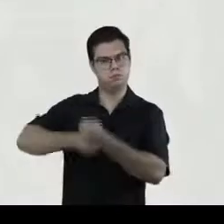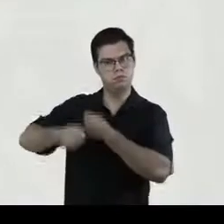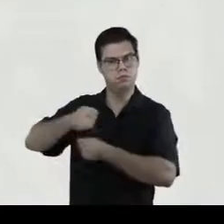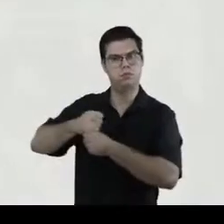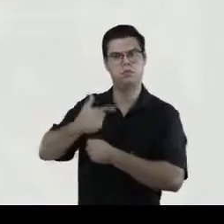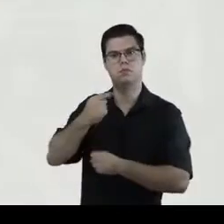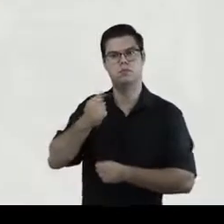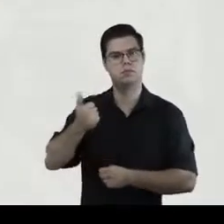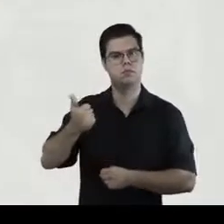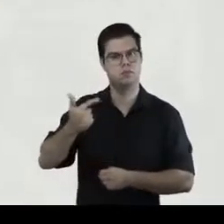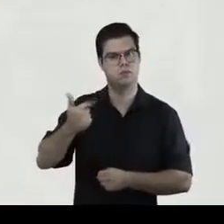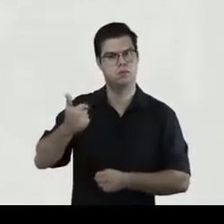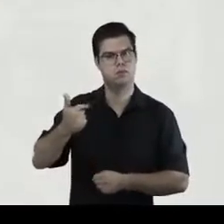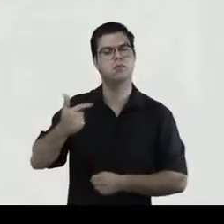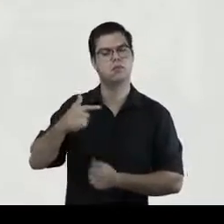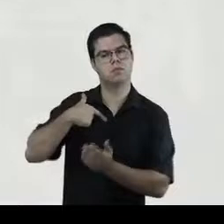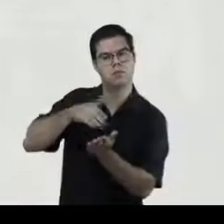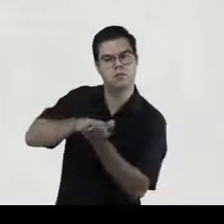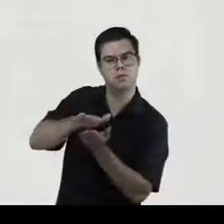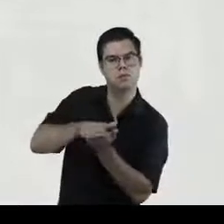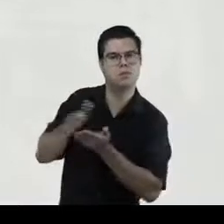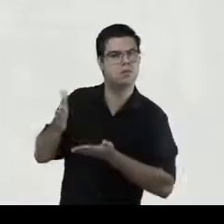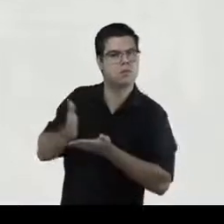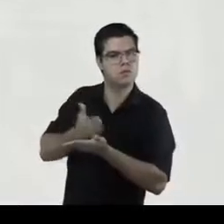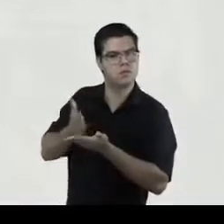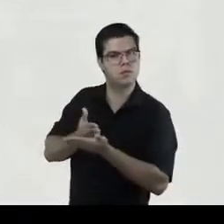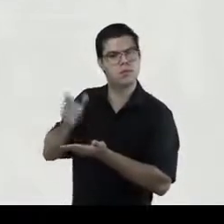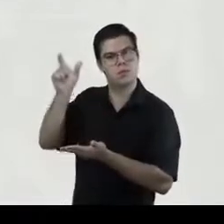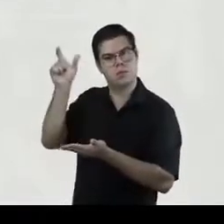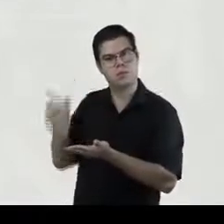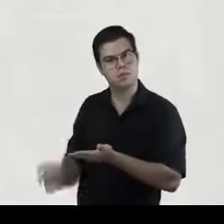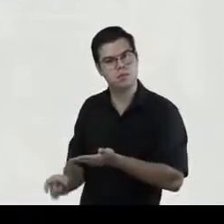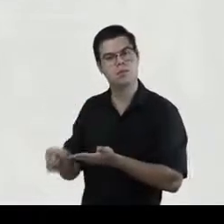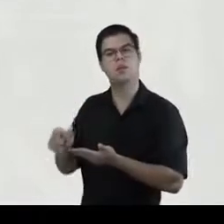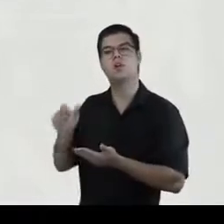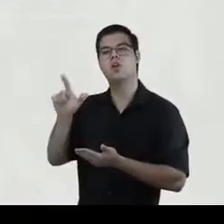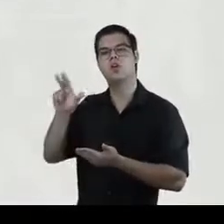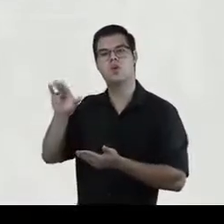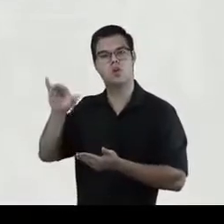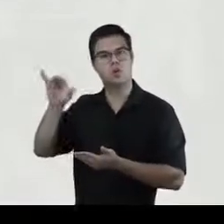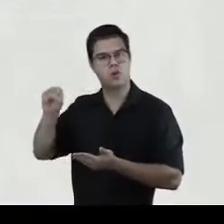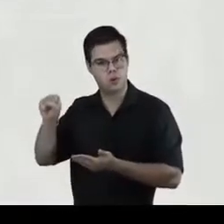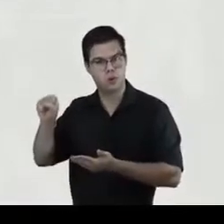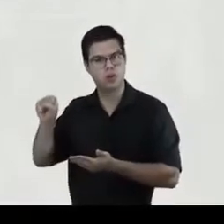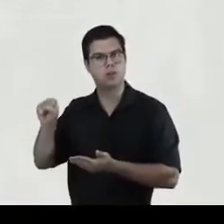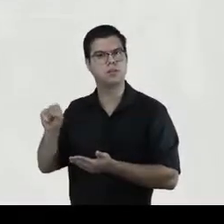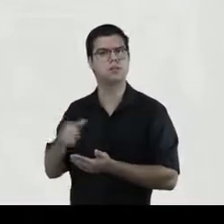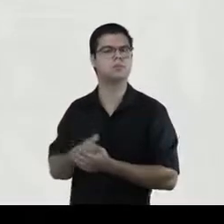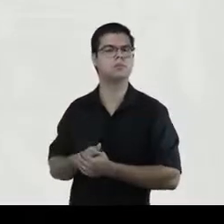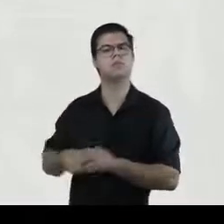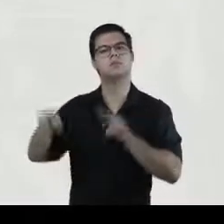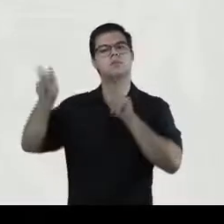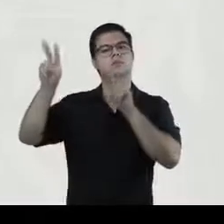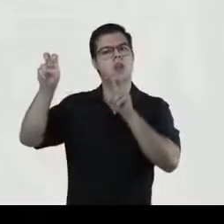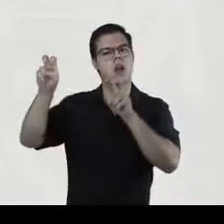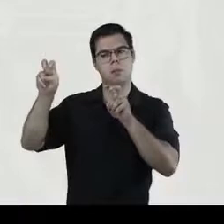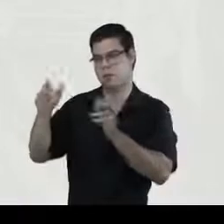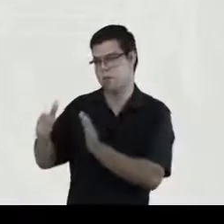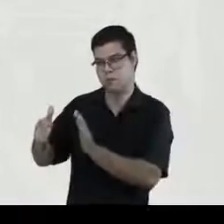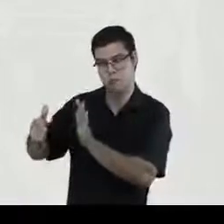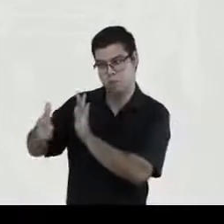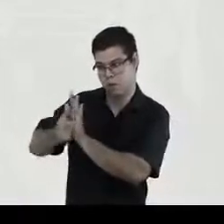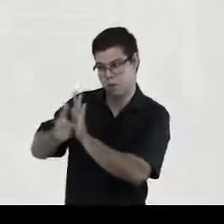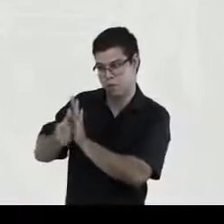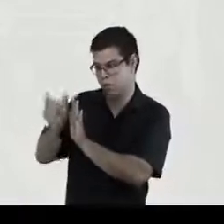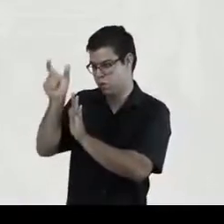livro de Mireille Huchon, Louise Labbé, une créature de papier, dans lequel Mireille Huchon, professeure à la Sorbonne,